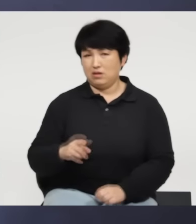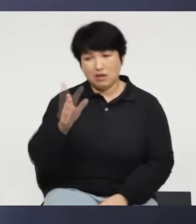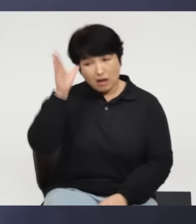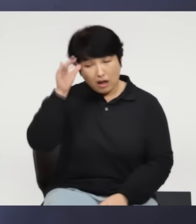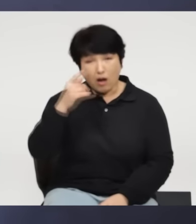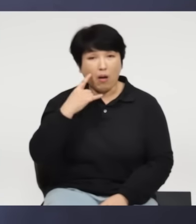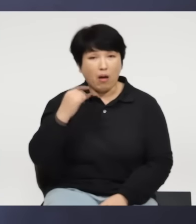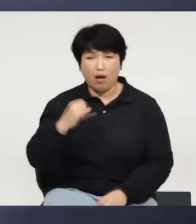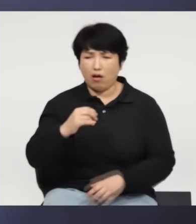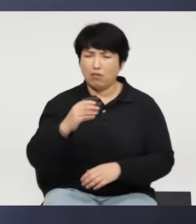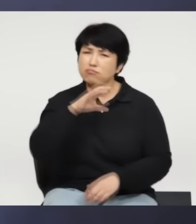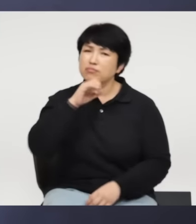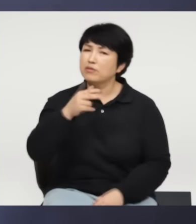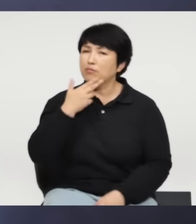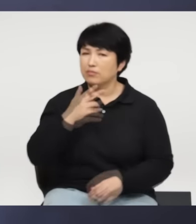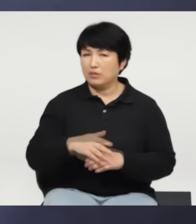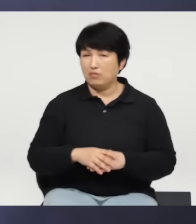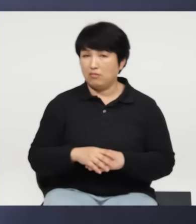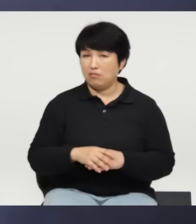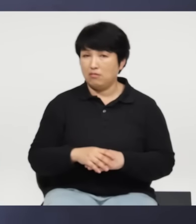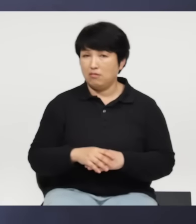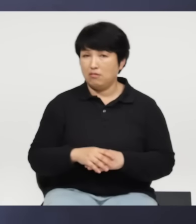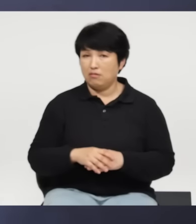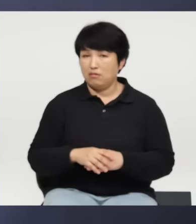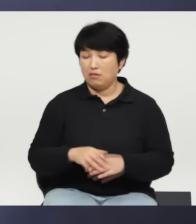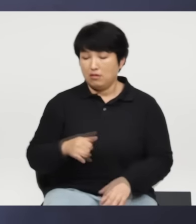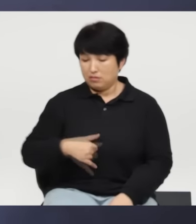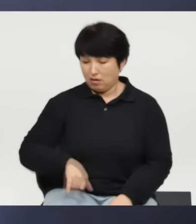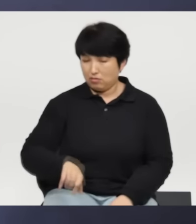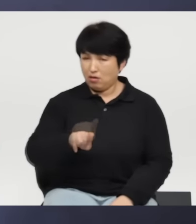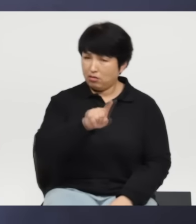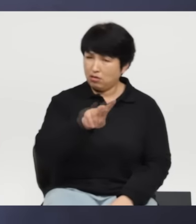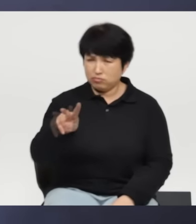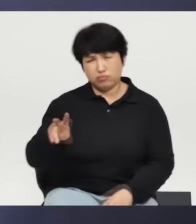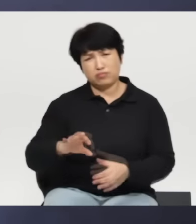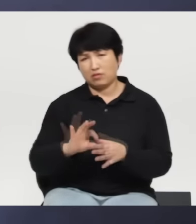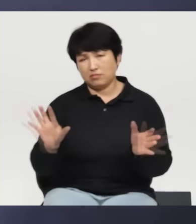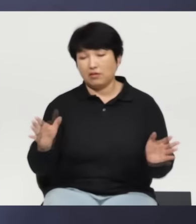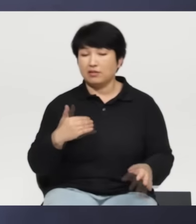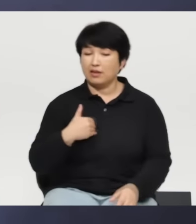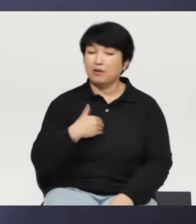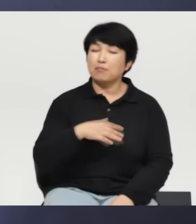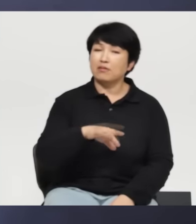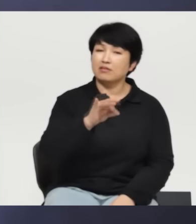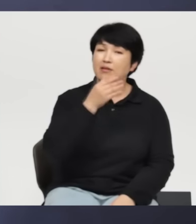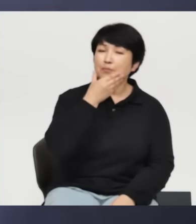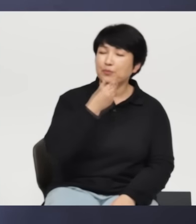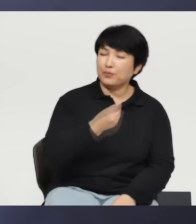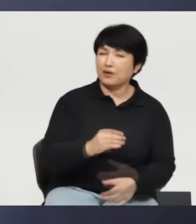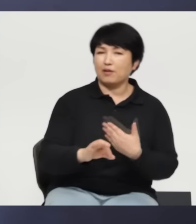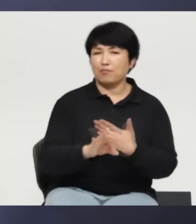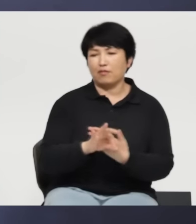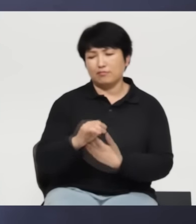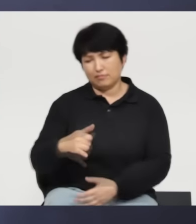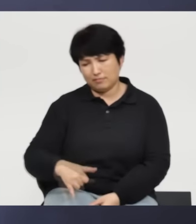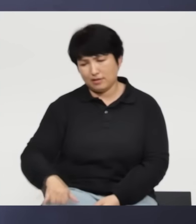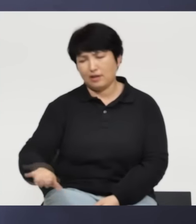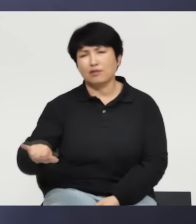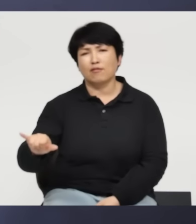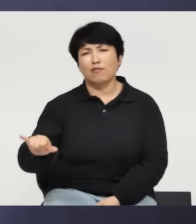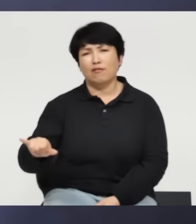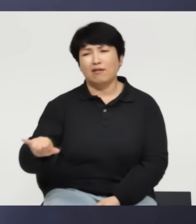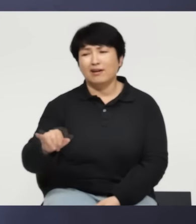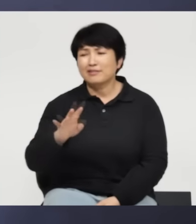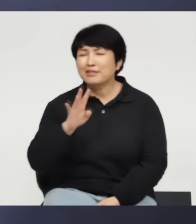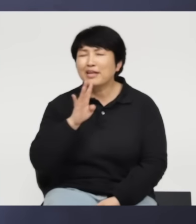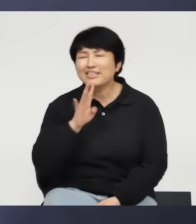내버려 두는 거지. 그러니까 애가 하나 있든 둘 있든 내 인생을 행복하게 살면 애들은 다 저절로 돼요.